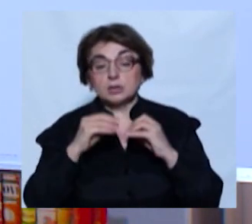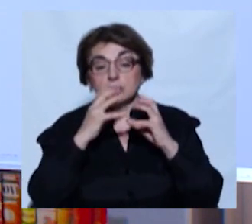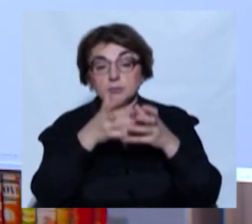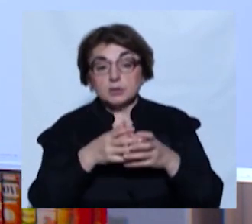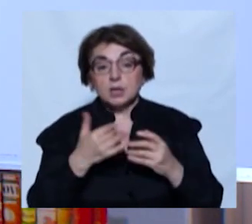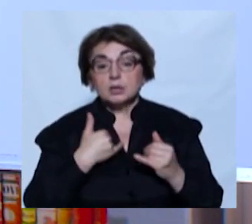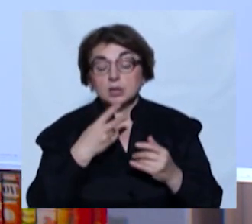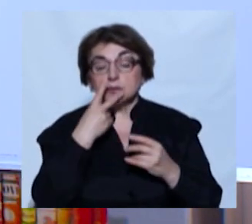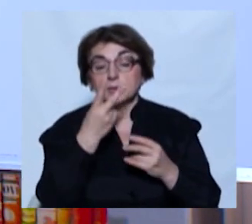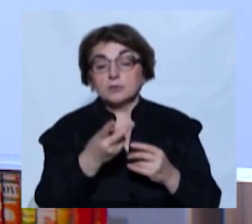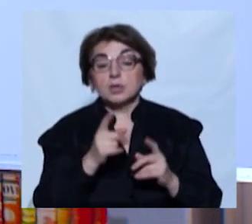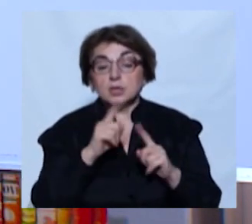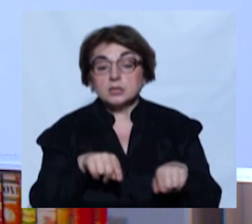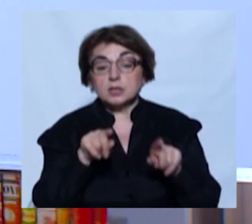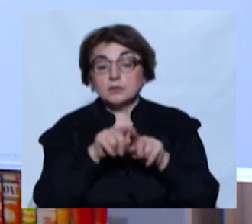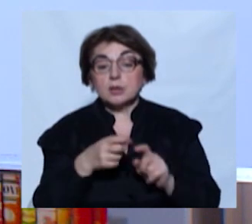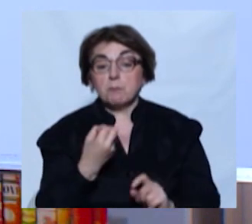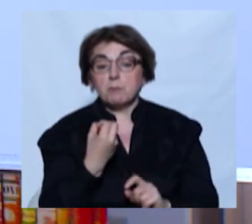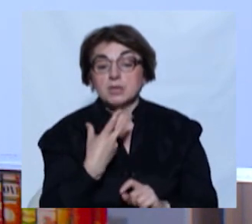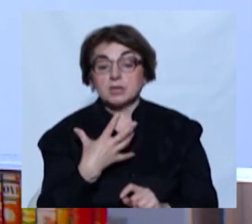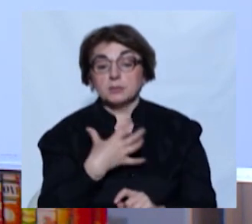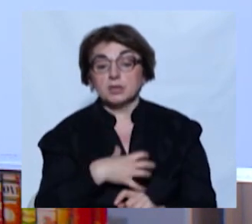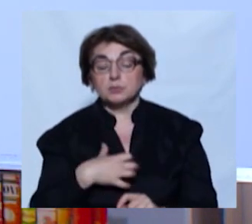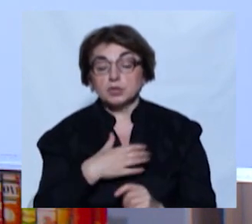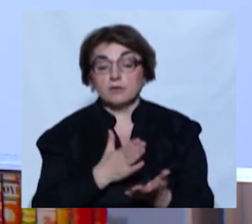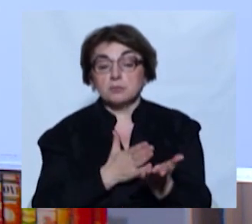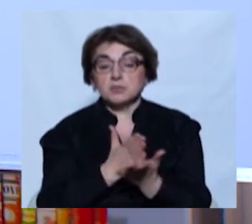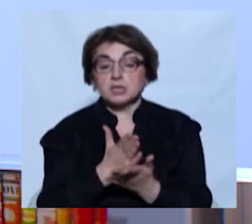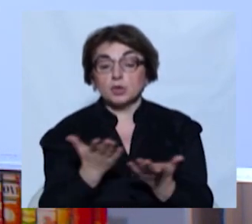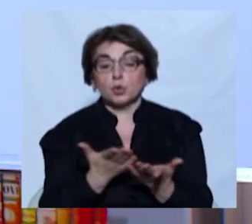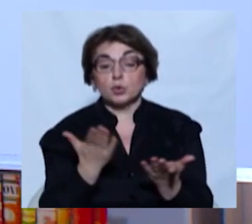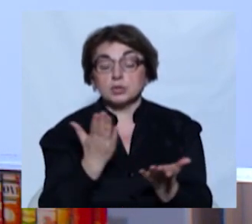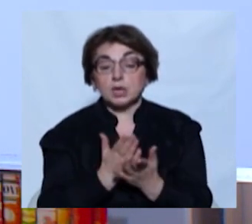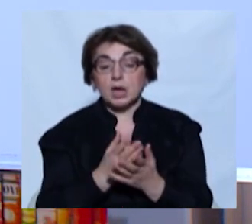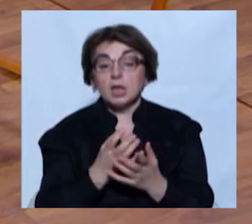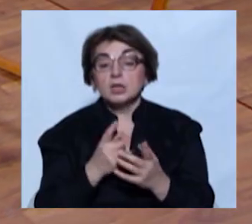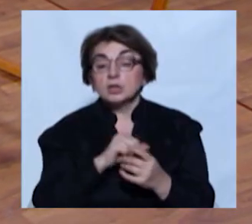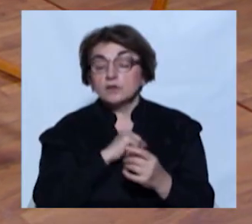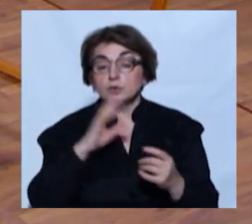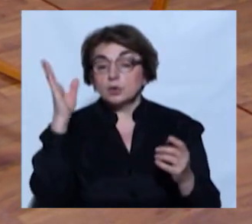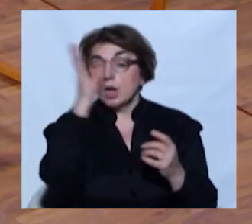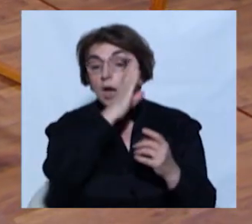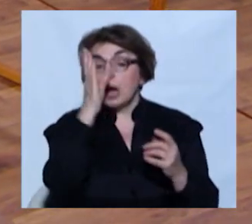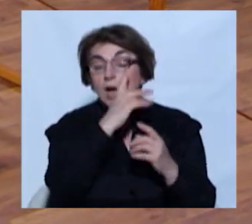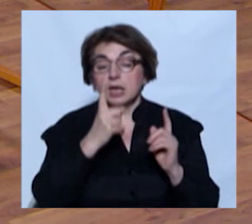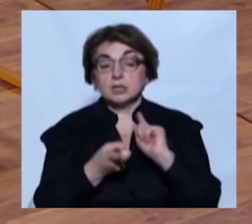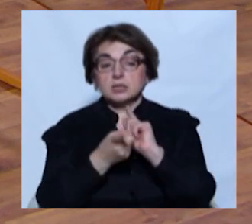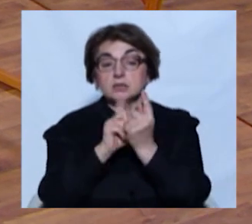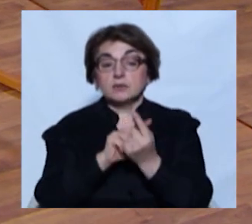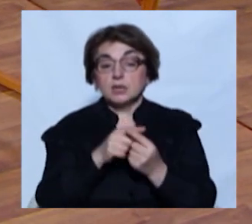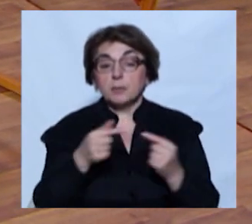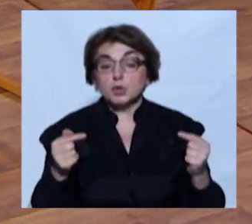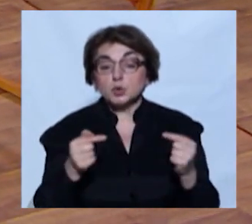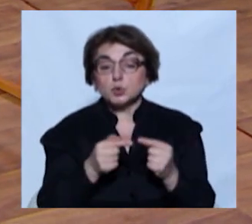დღევანდელ შეხვედრისთვის ისევ და ისევ მეცამეტე უმნიშვნელოვანესი მიზანი, როგორიც გახლავთ კლიმატის ცვლილება და სწორედ